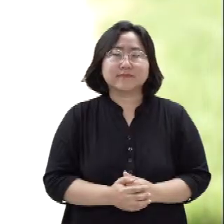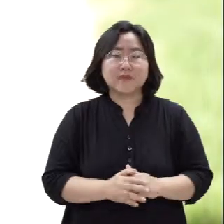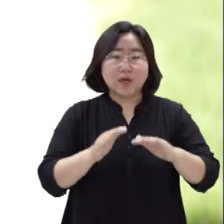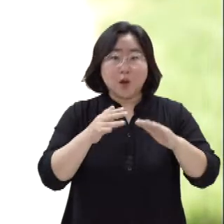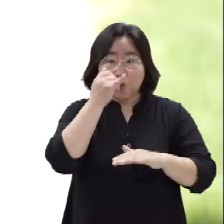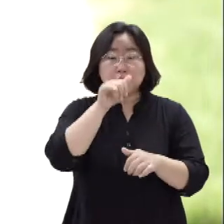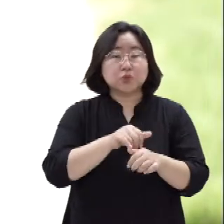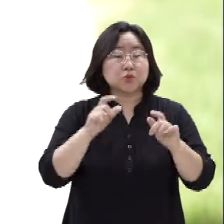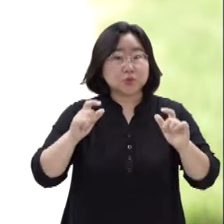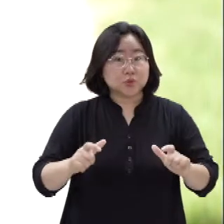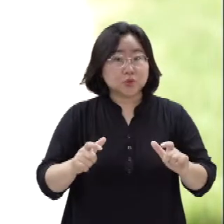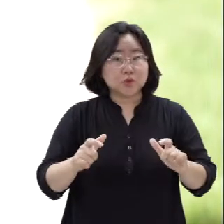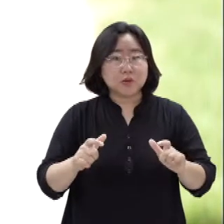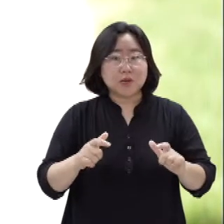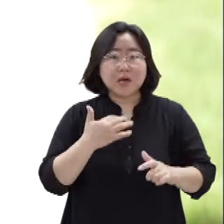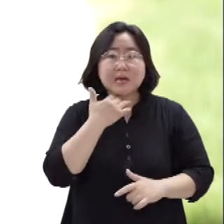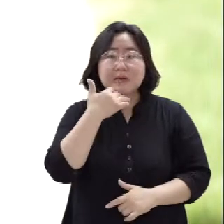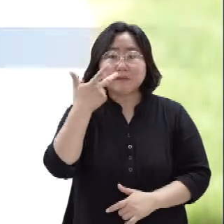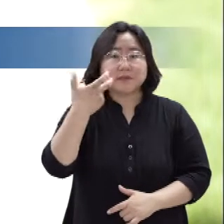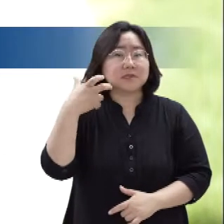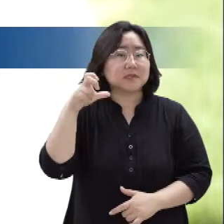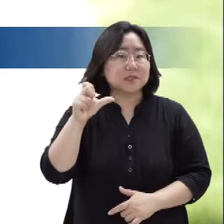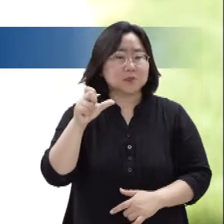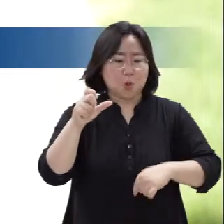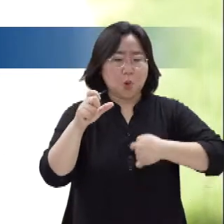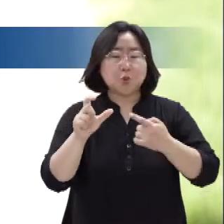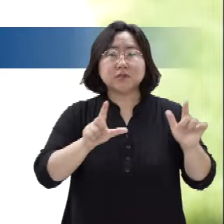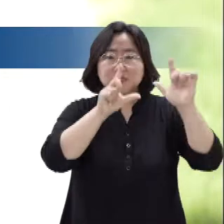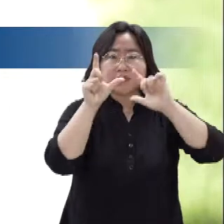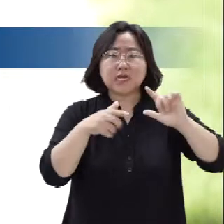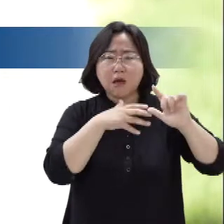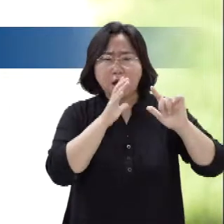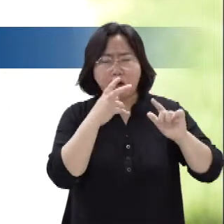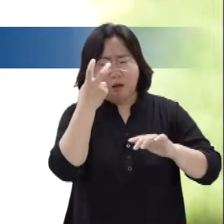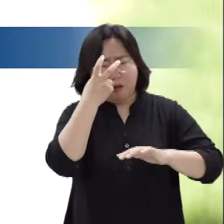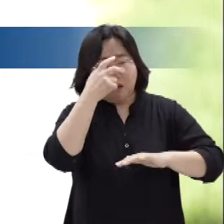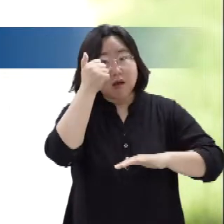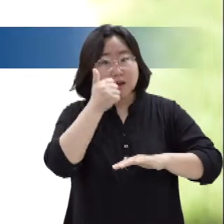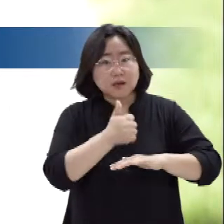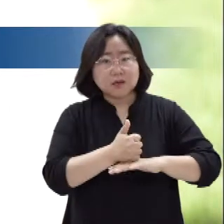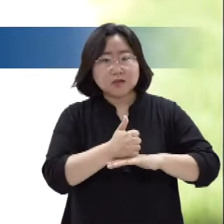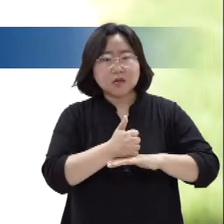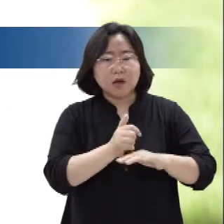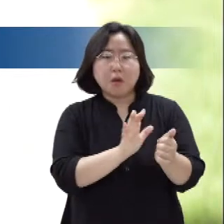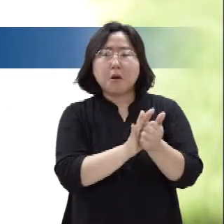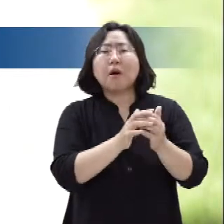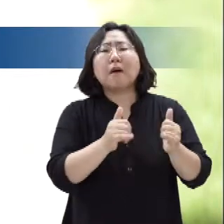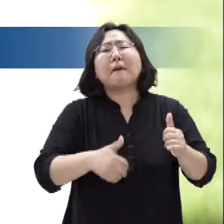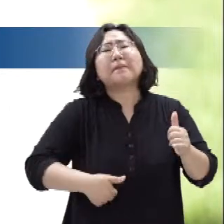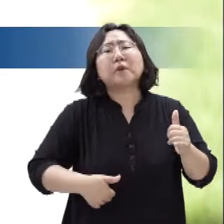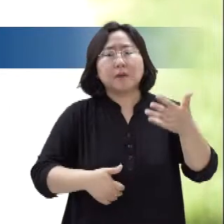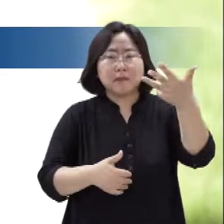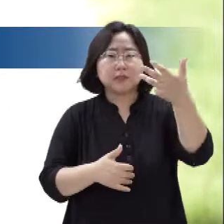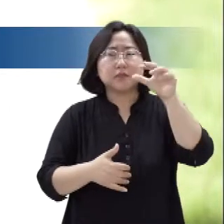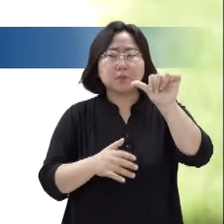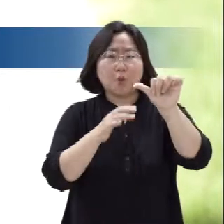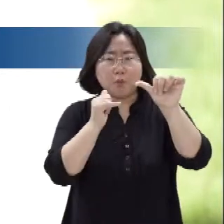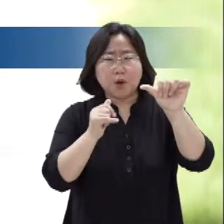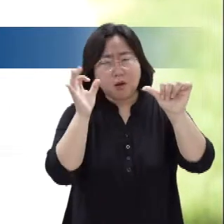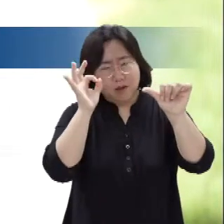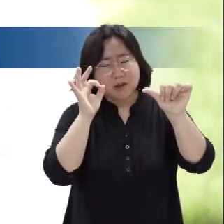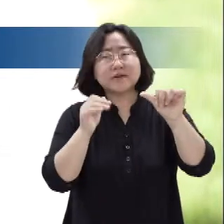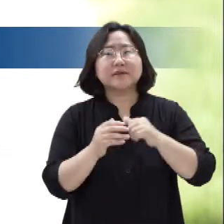저희 효돈동에서는 만 75세 이상 1인 가구 어르신 전수조사를 통해 서비스 제공 대상자 85명을